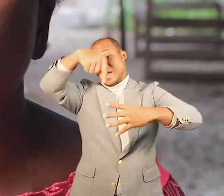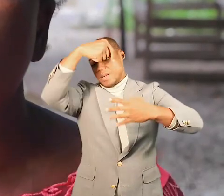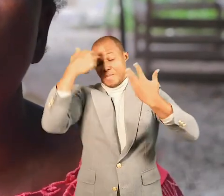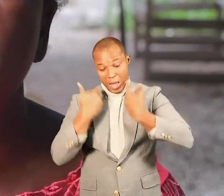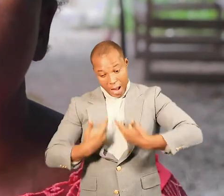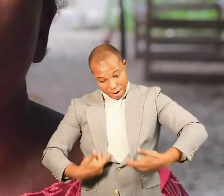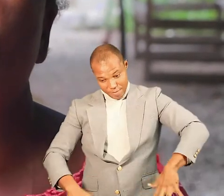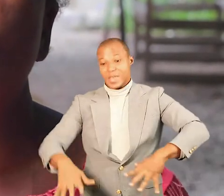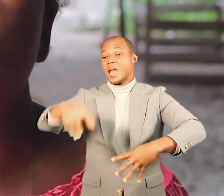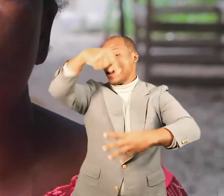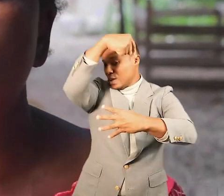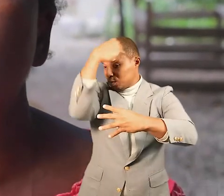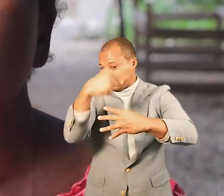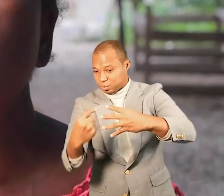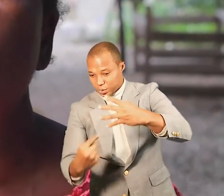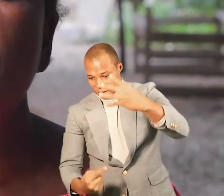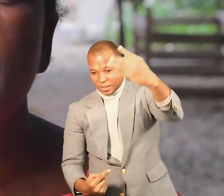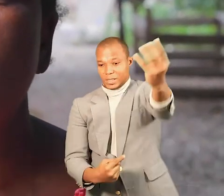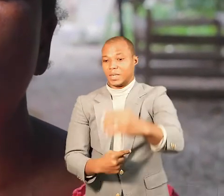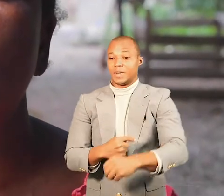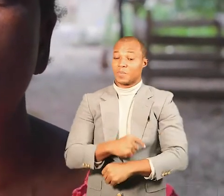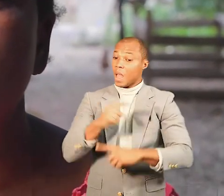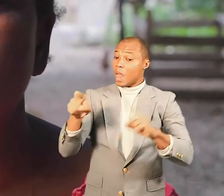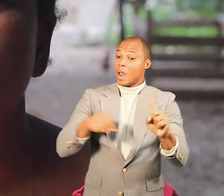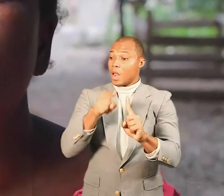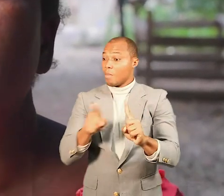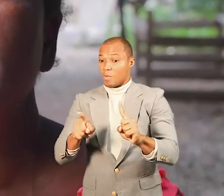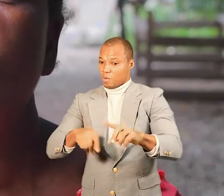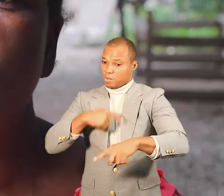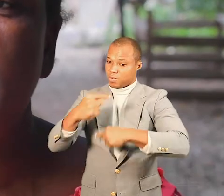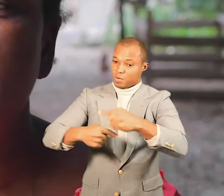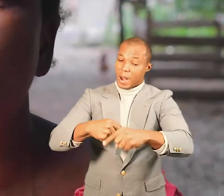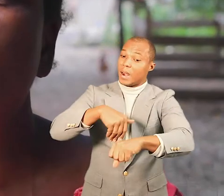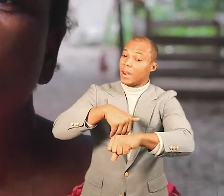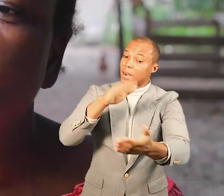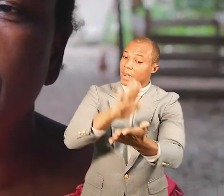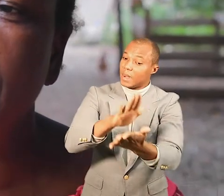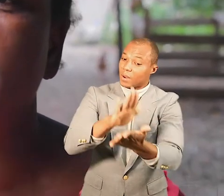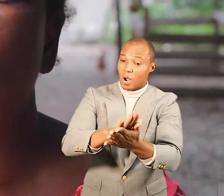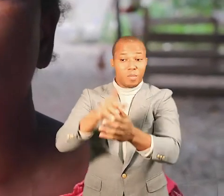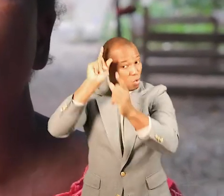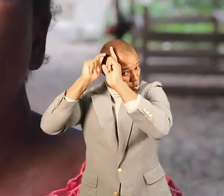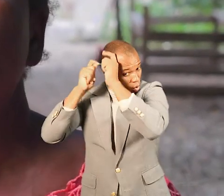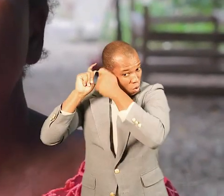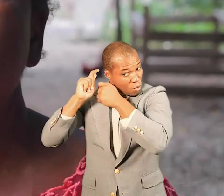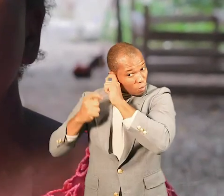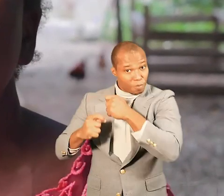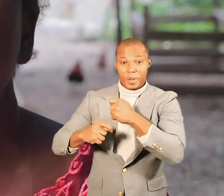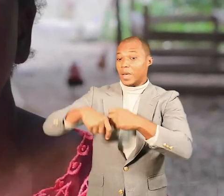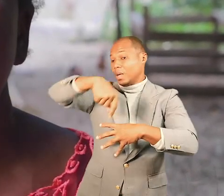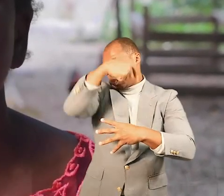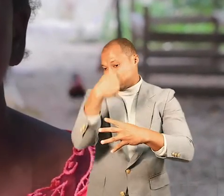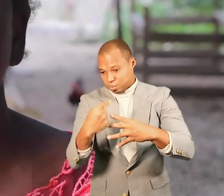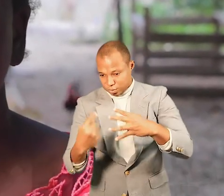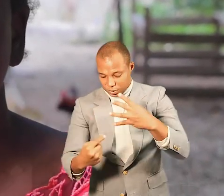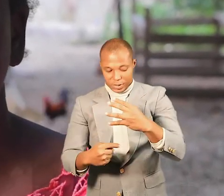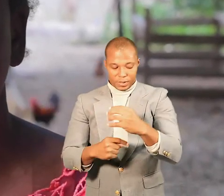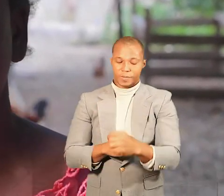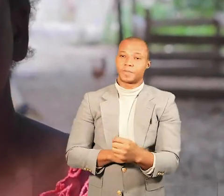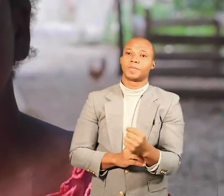bien tout pendant au petit on a besoin monde qui pour bien au poudre et les pour l'école tout pour bien tête on te prend des mamans pour aider